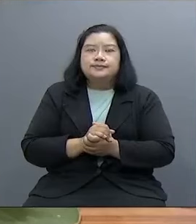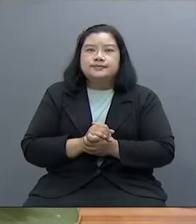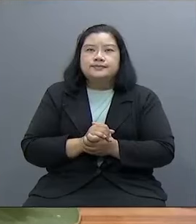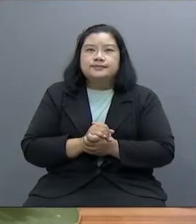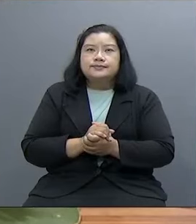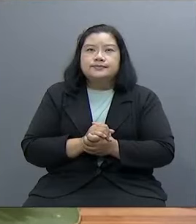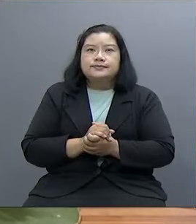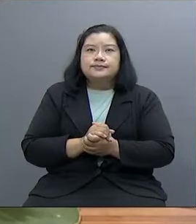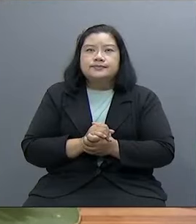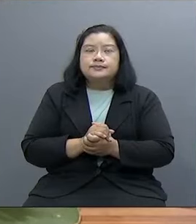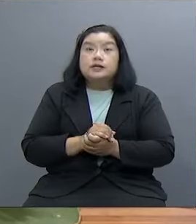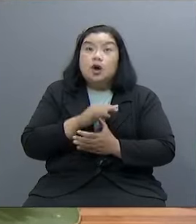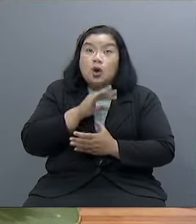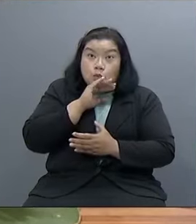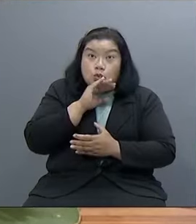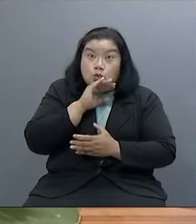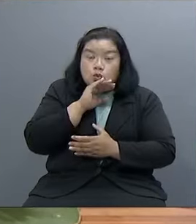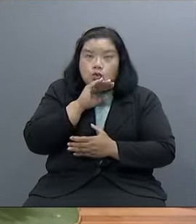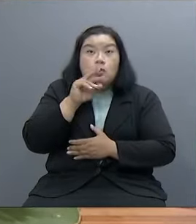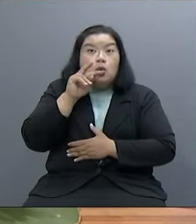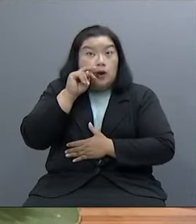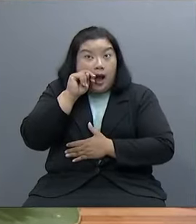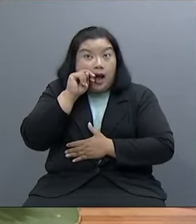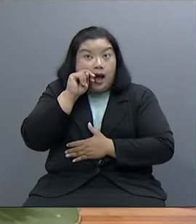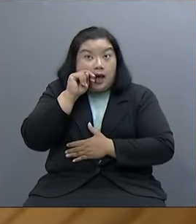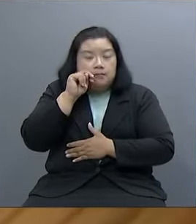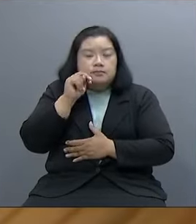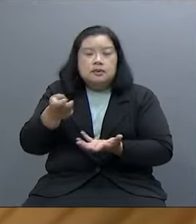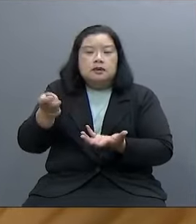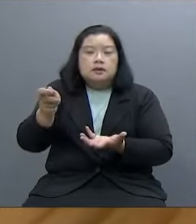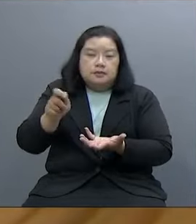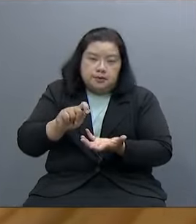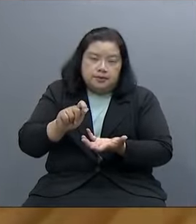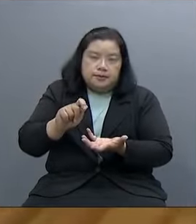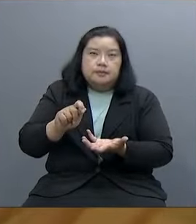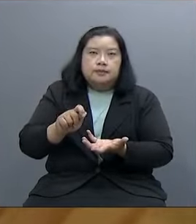เติมน้ำเย็นจัดลงไปประมาณ2ช้อนโต๊ะนะคะใส่ทีละช้อนค่ะ